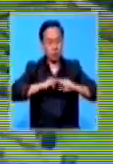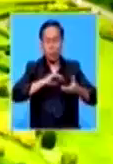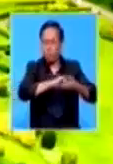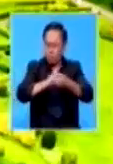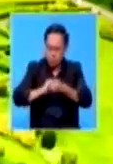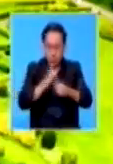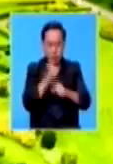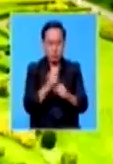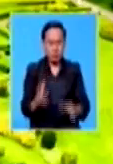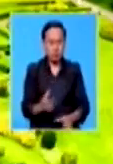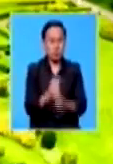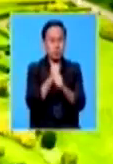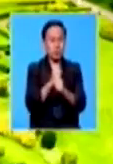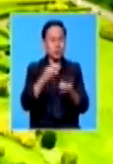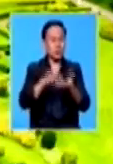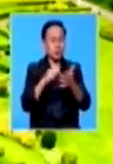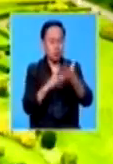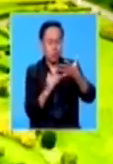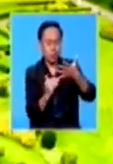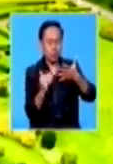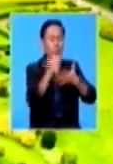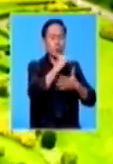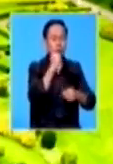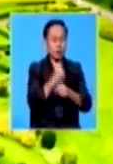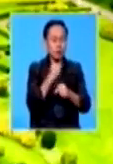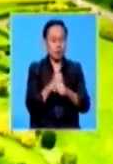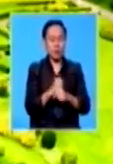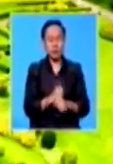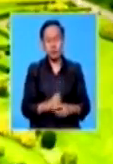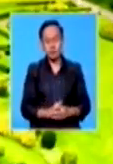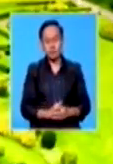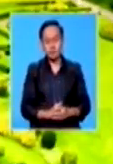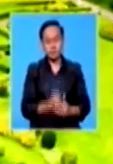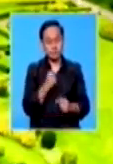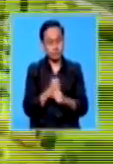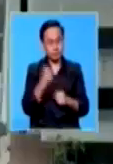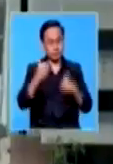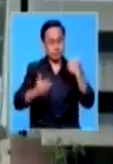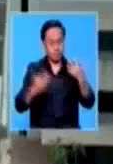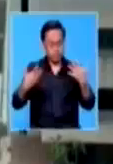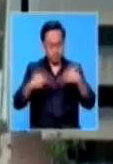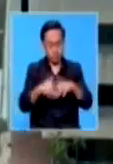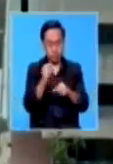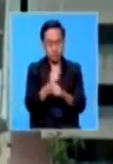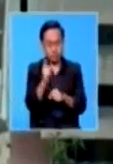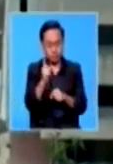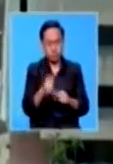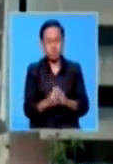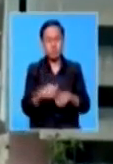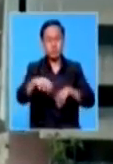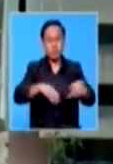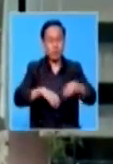ยกันนี่เขาเรียกว่าประชารัฐระดับบนระดับรัฐนะครับเพราะนั้นกิจกรรมที่จะต้องมูลการกันก็แก่บริหารจัด